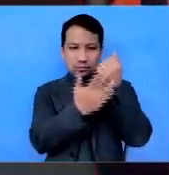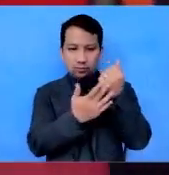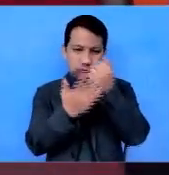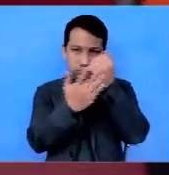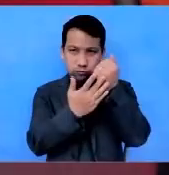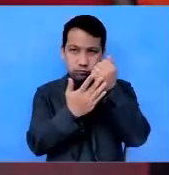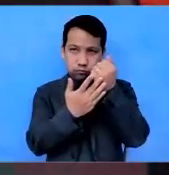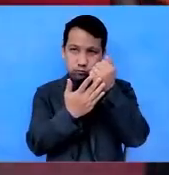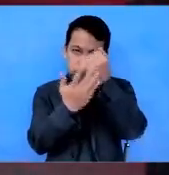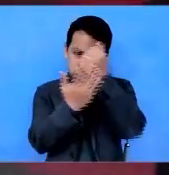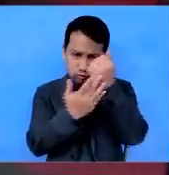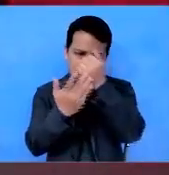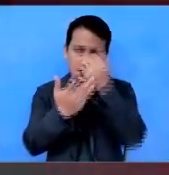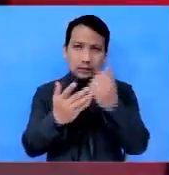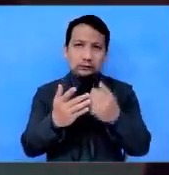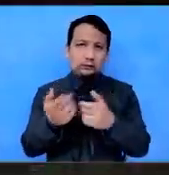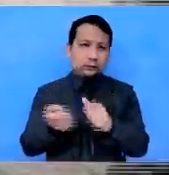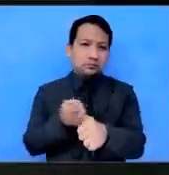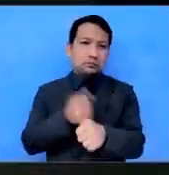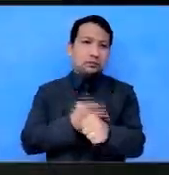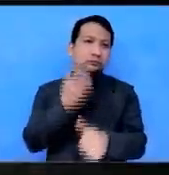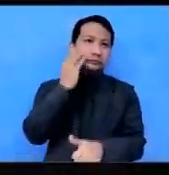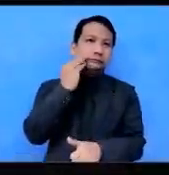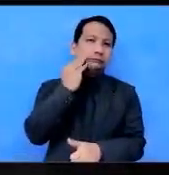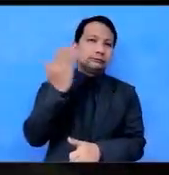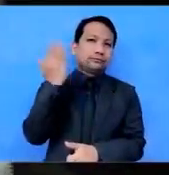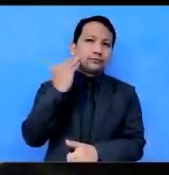mga biktima ng naunang pagyanig.